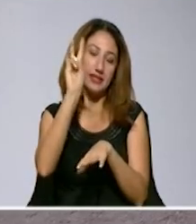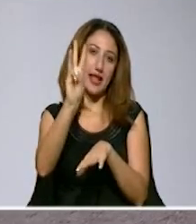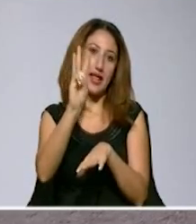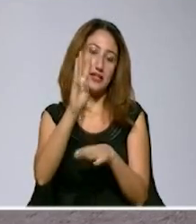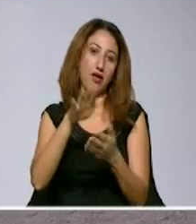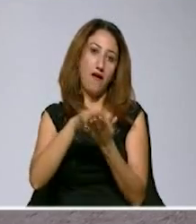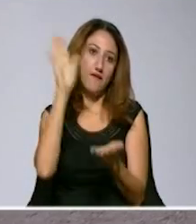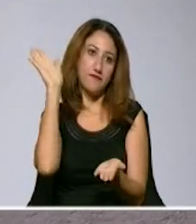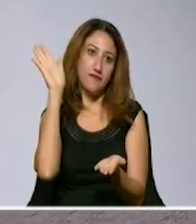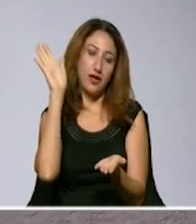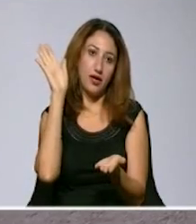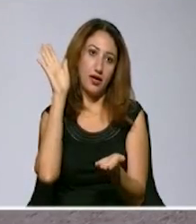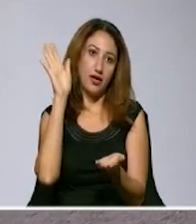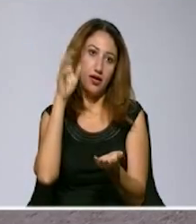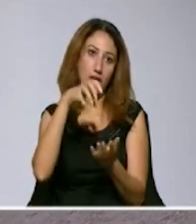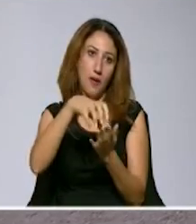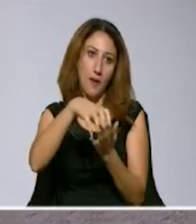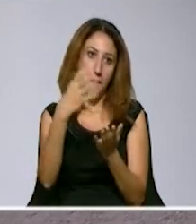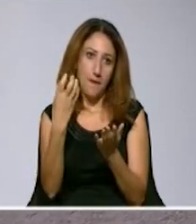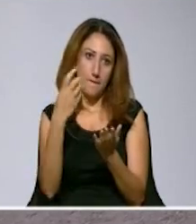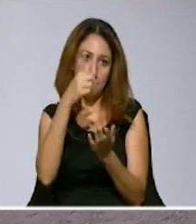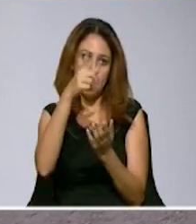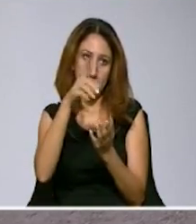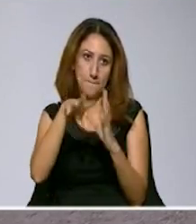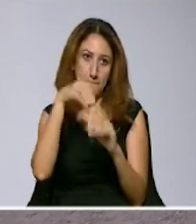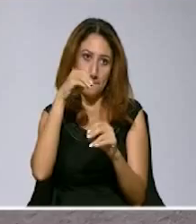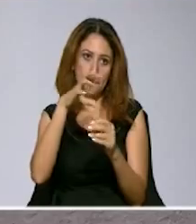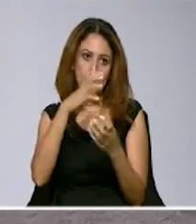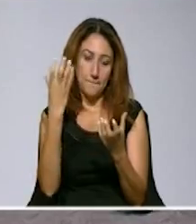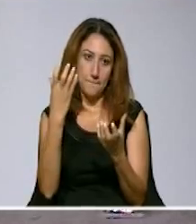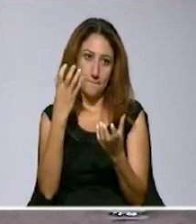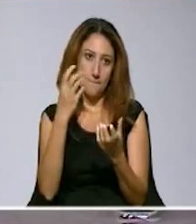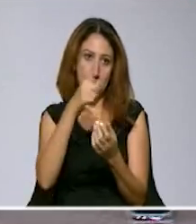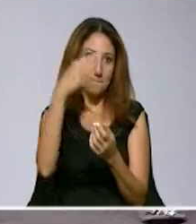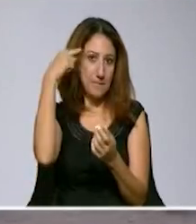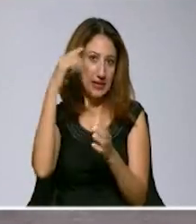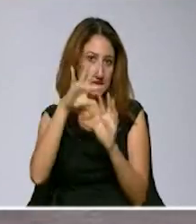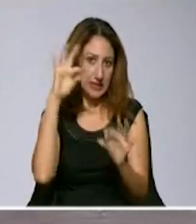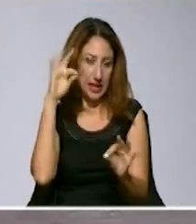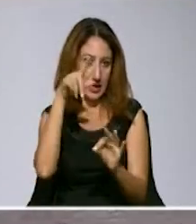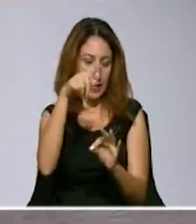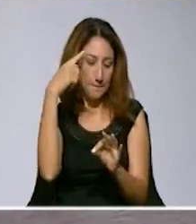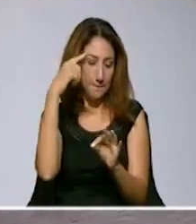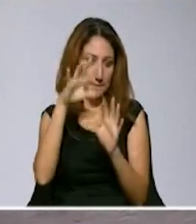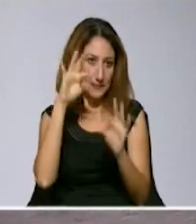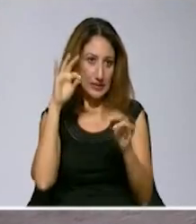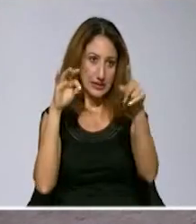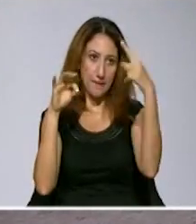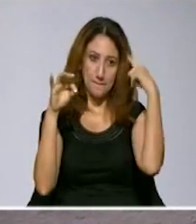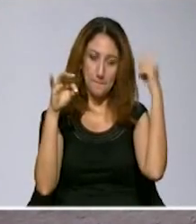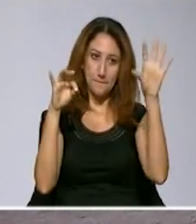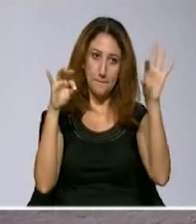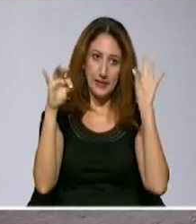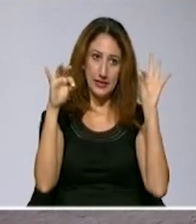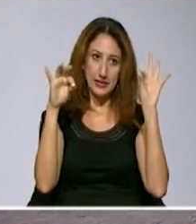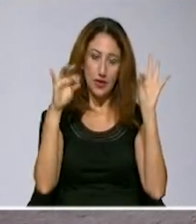ارفع ايدك. خد الكارت اللي انت قسمته من عنده بس من غير ما حد يشوفه غيرك. اخترت الكارت ده بمزاجك صح؟ حضرتك اخترت الكارت بمزاجك. بص كل الورق